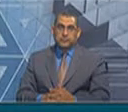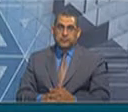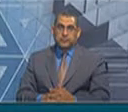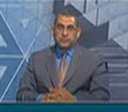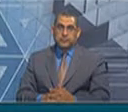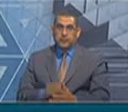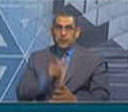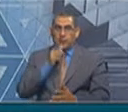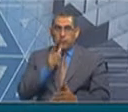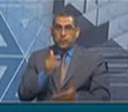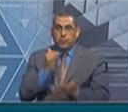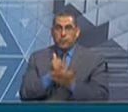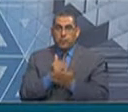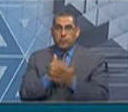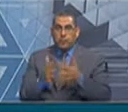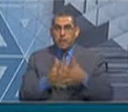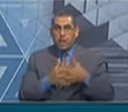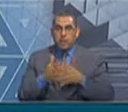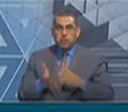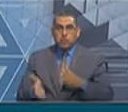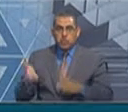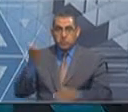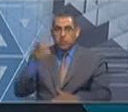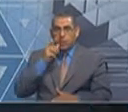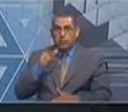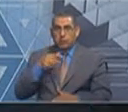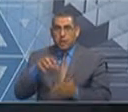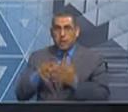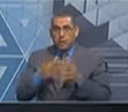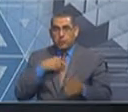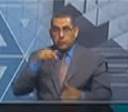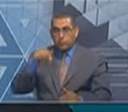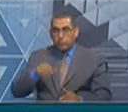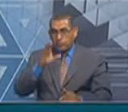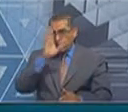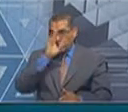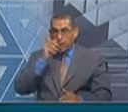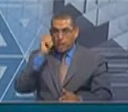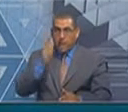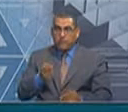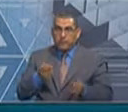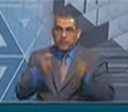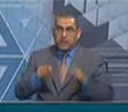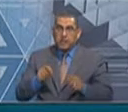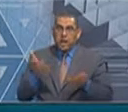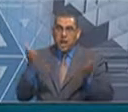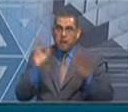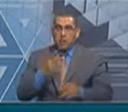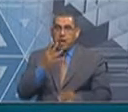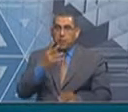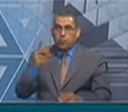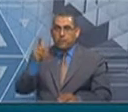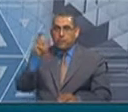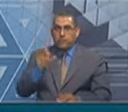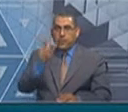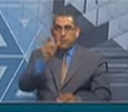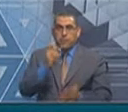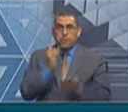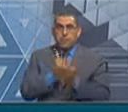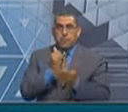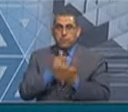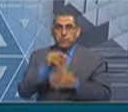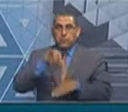قال مسؤول أمريكي كبير إن بلاده ستفرض اليوم 2 عقوبات على أكثر من 24 شخصا